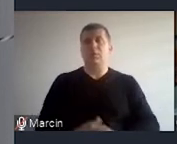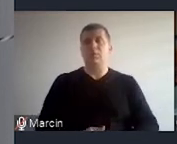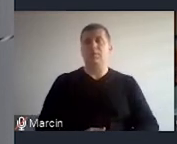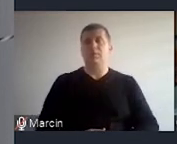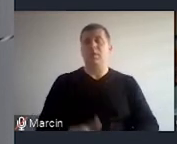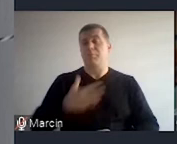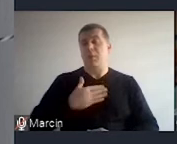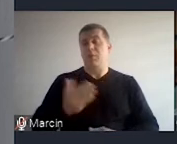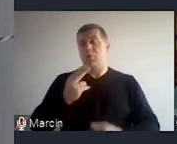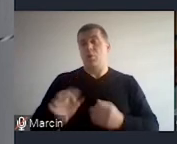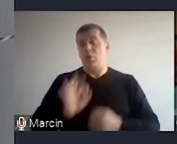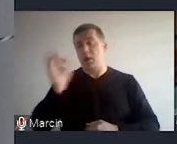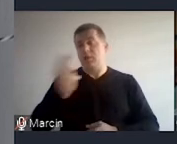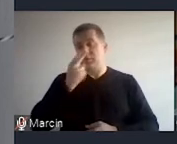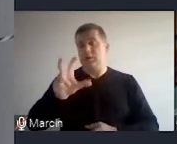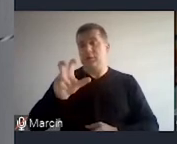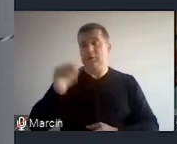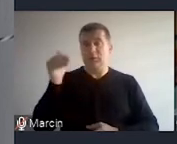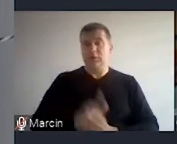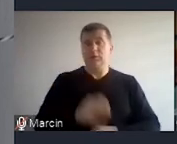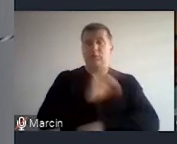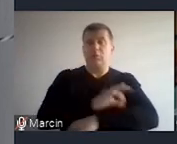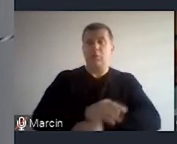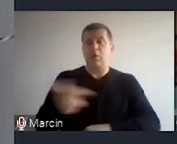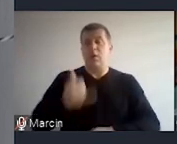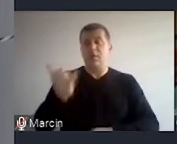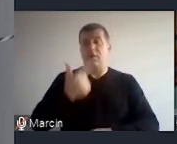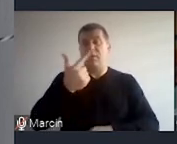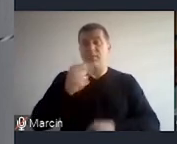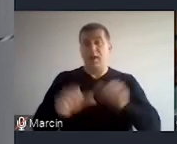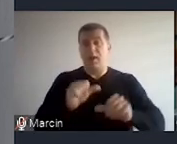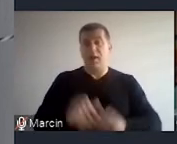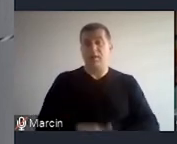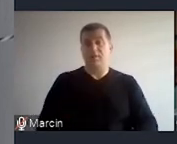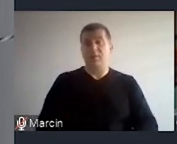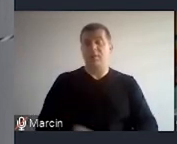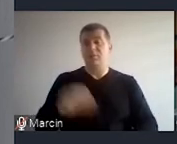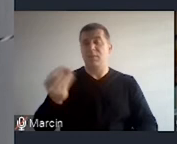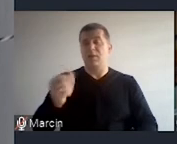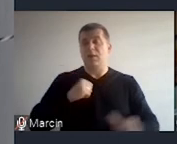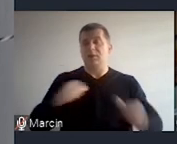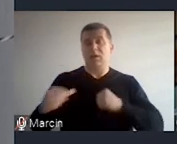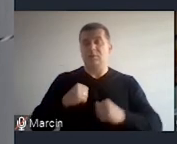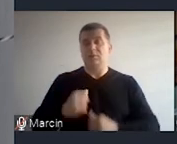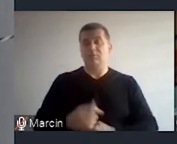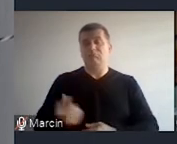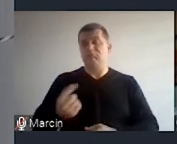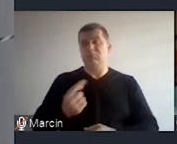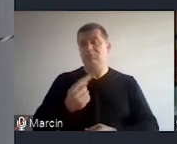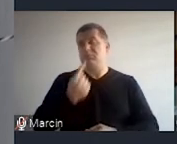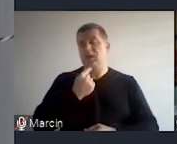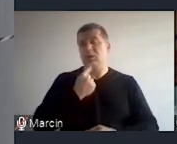Natomiast miałem okazję widzieć 300-tysięczne projekty, które trwały 2 lata. Więc z pieniędzmi na zarządzanie był po prostu